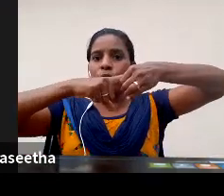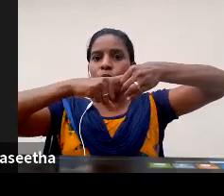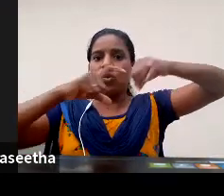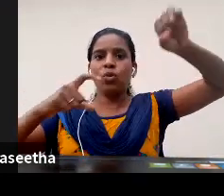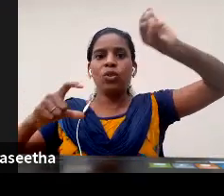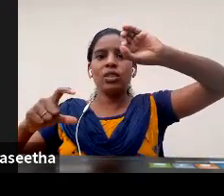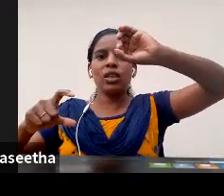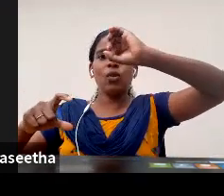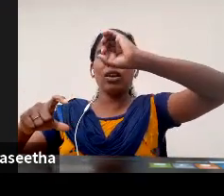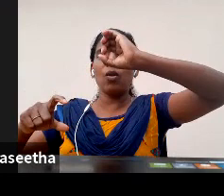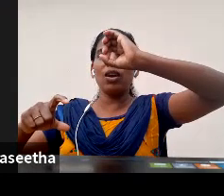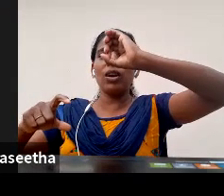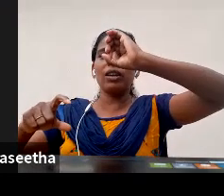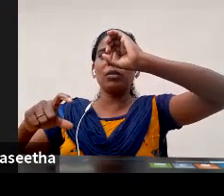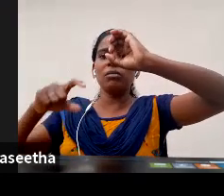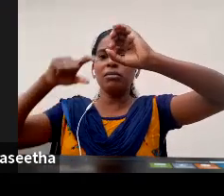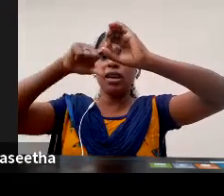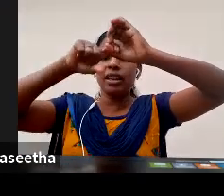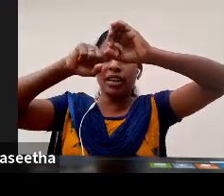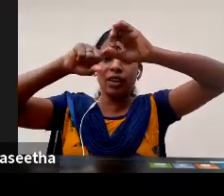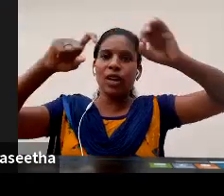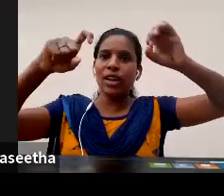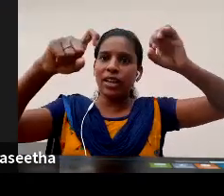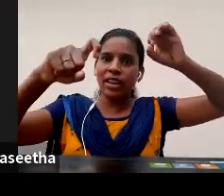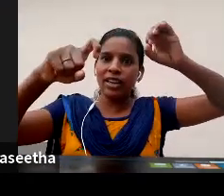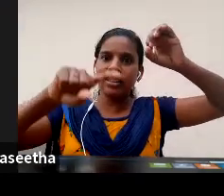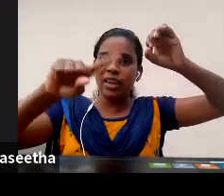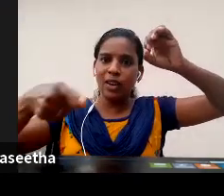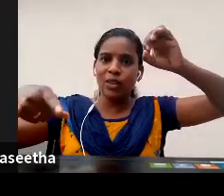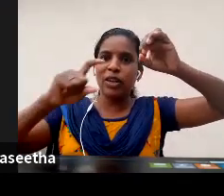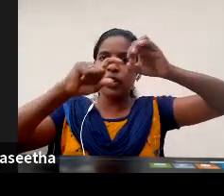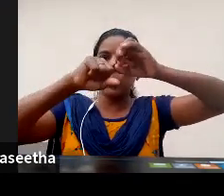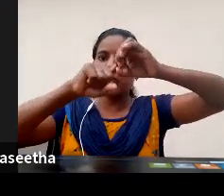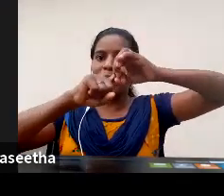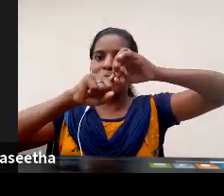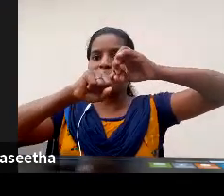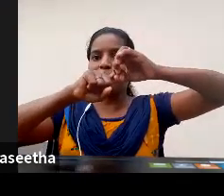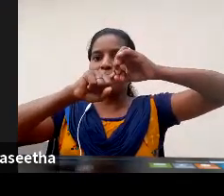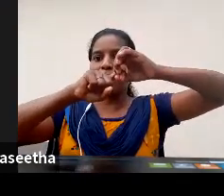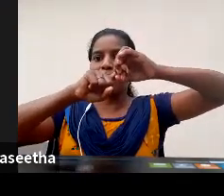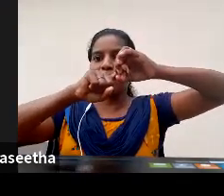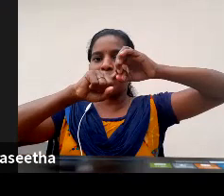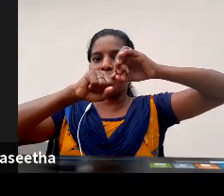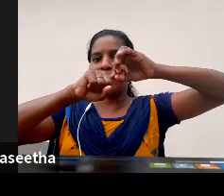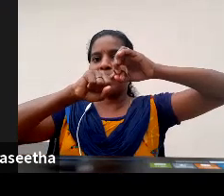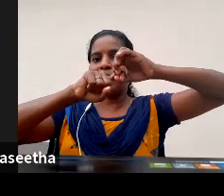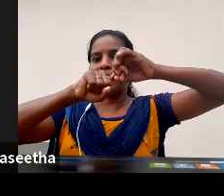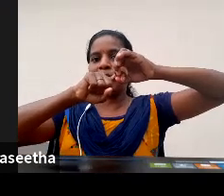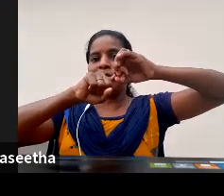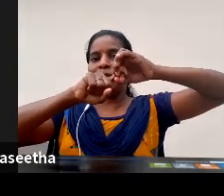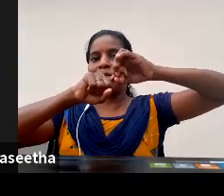ക്യു എന്നുവെച്ചാ ഒരു റൗണ്ട് അവിടെ കിട്ടും, അതിന്റെ ഇടയിൽ കൂടെ ഇങ്ങനെ എഴുതുന്നതാണല്ലോ നമ്മുടെ ക്യു. ക്യു